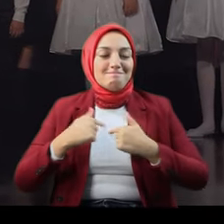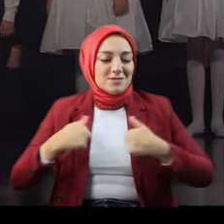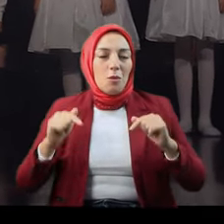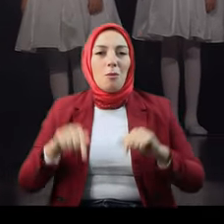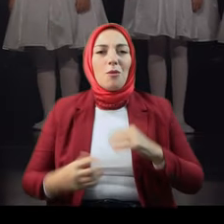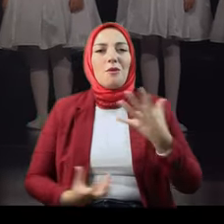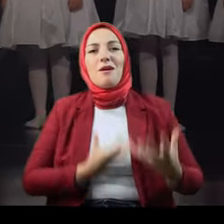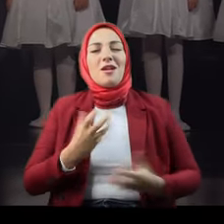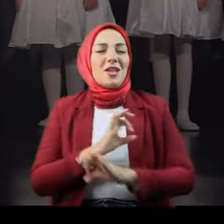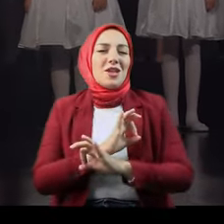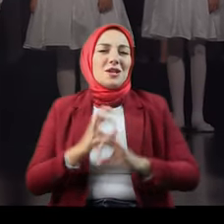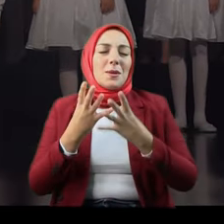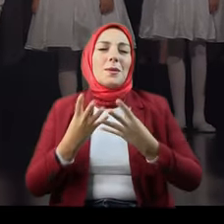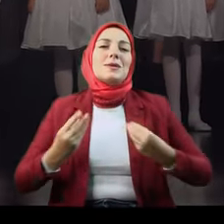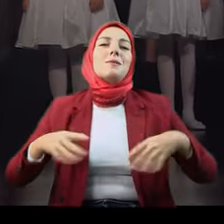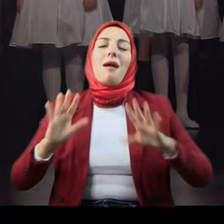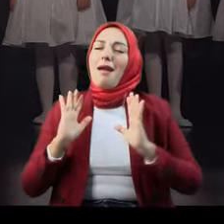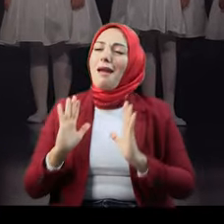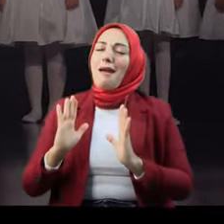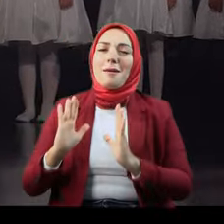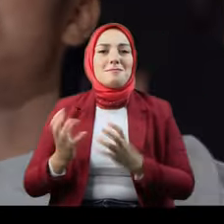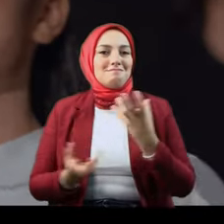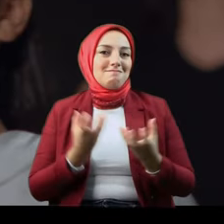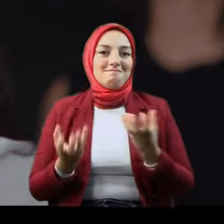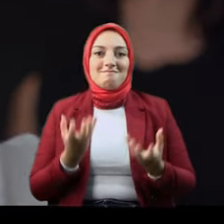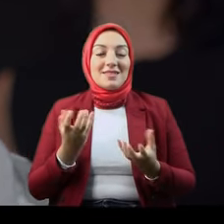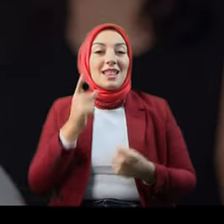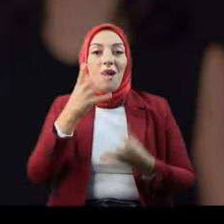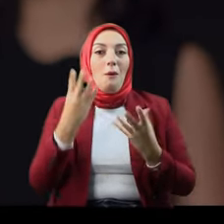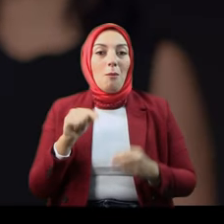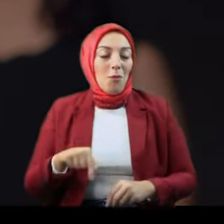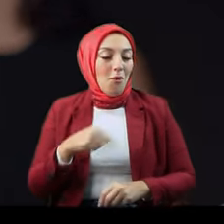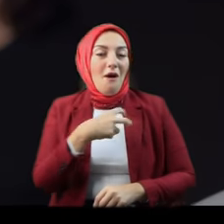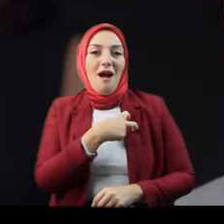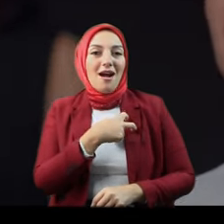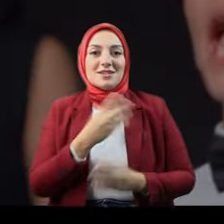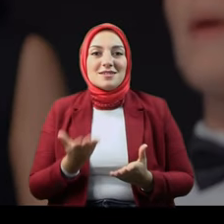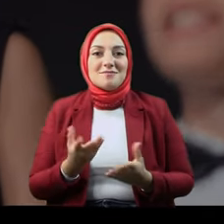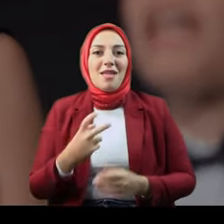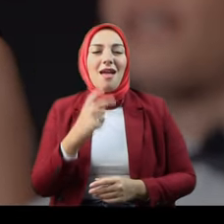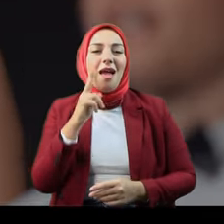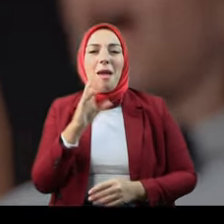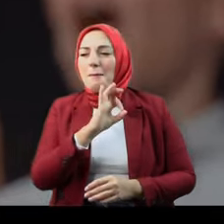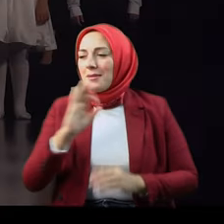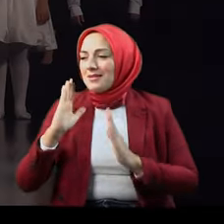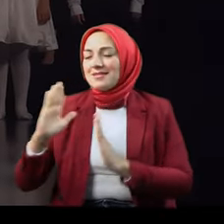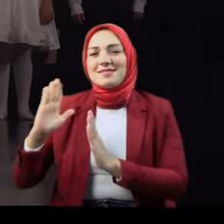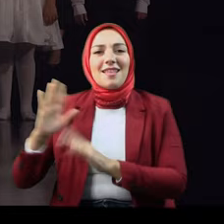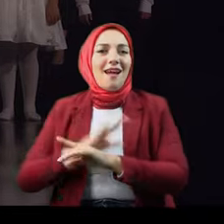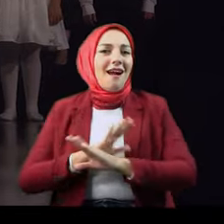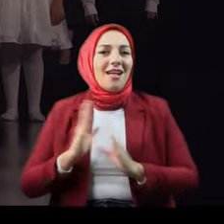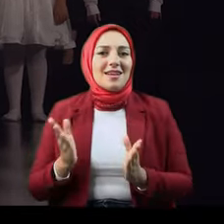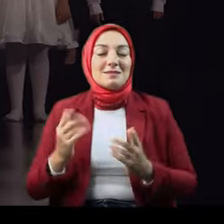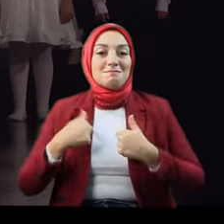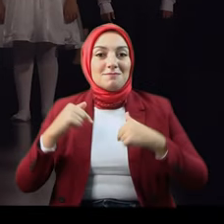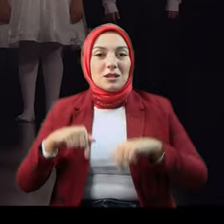Bizdeki bu yangın hiç Sönmez hep yanar sana olan bu aşk ebediyete kadar